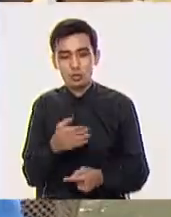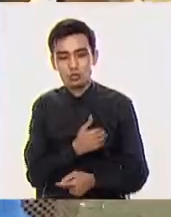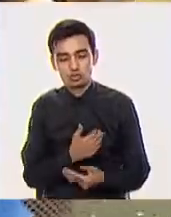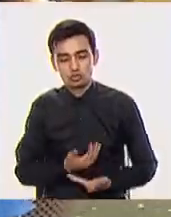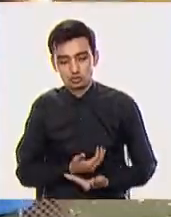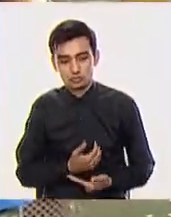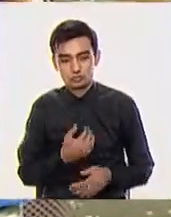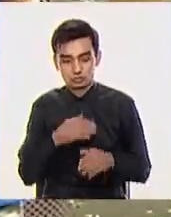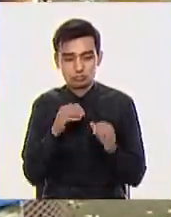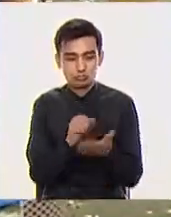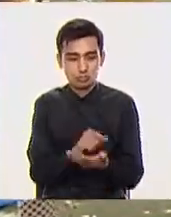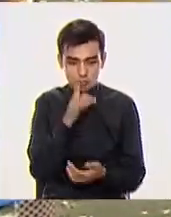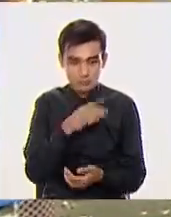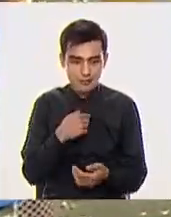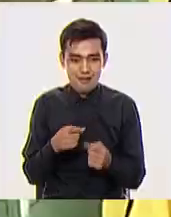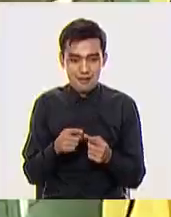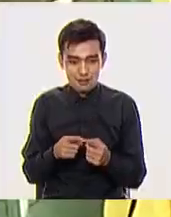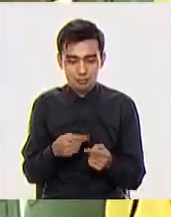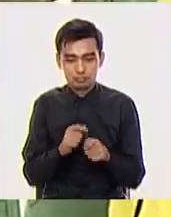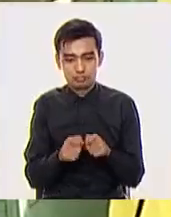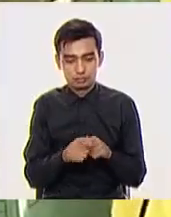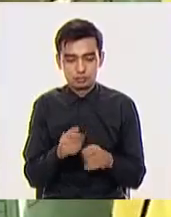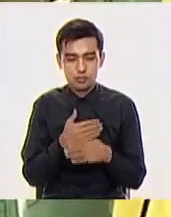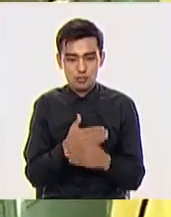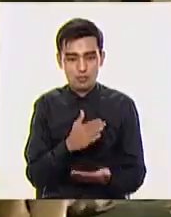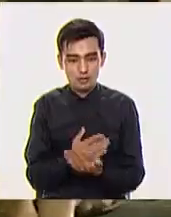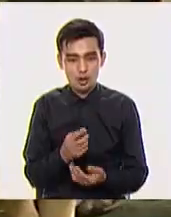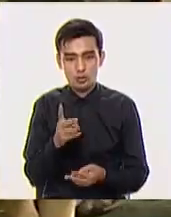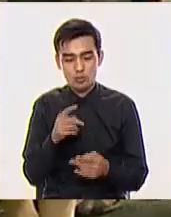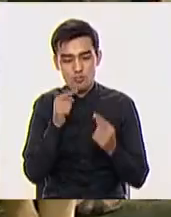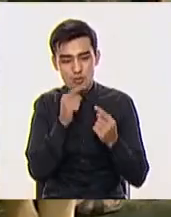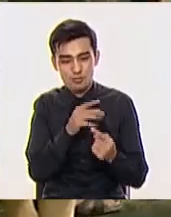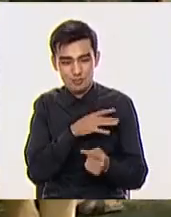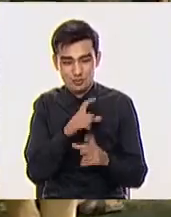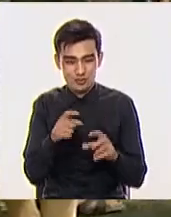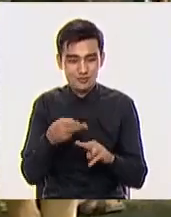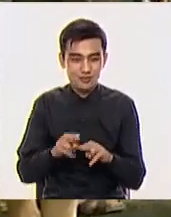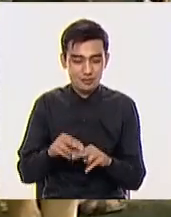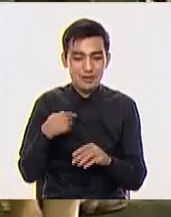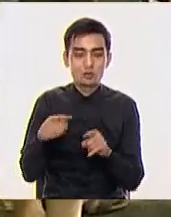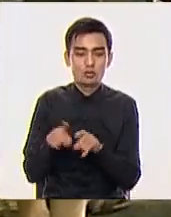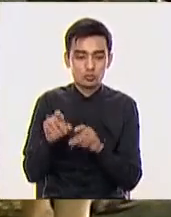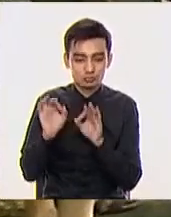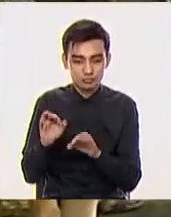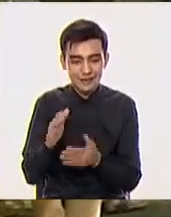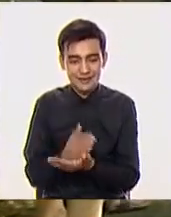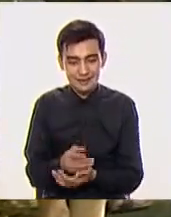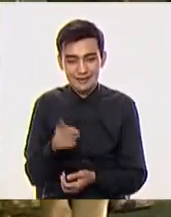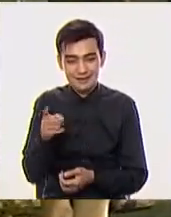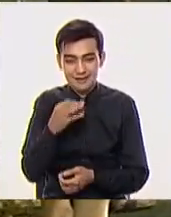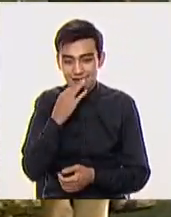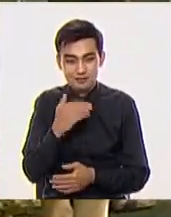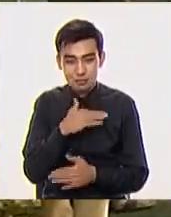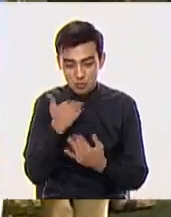біз оларды арендасын да төлеп беріп атырмыз. Қарсы шығып атқан үйлердің тұрғындарына бізде оларға да айтып атырмыз. Сіздерге